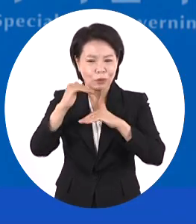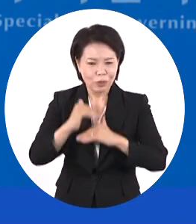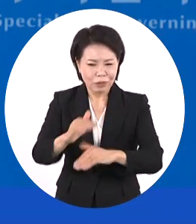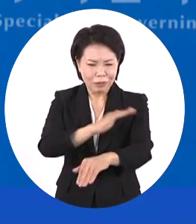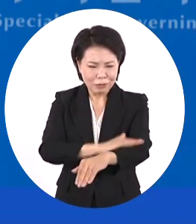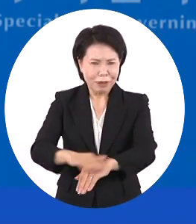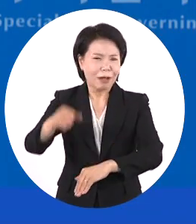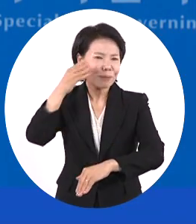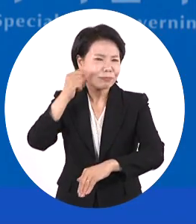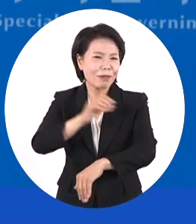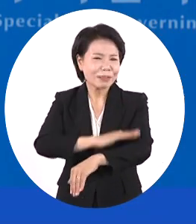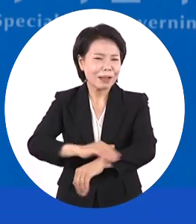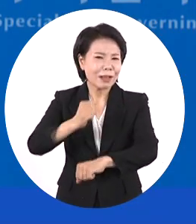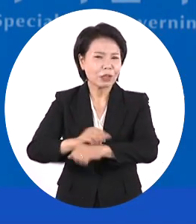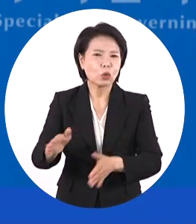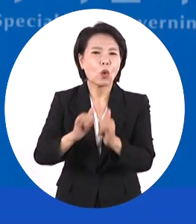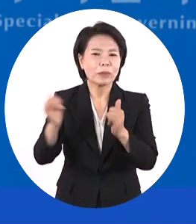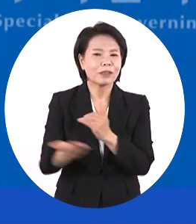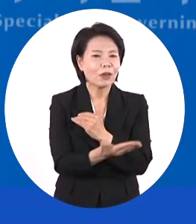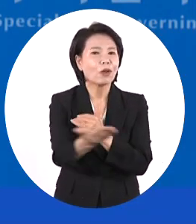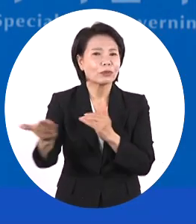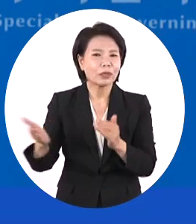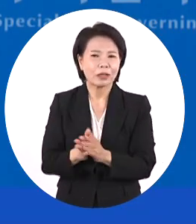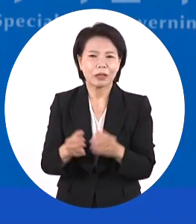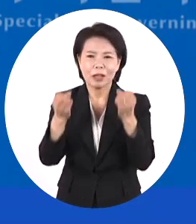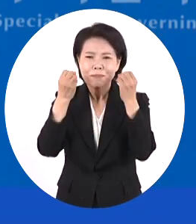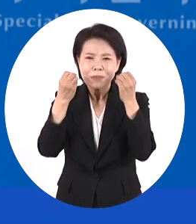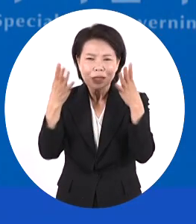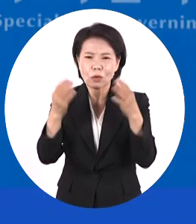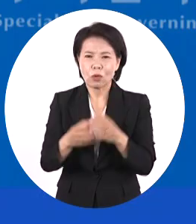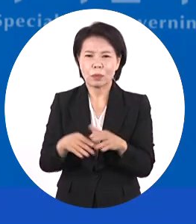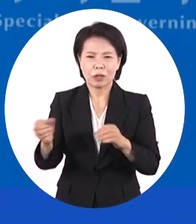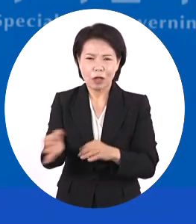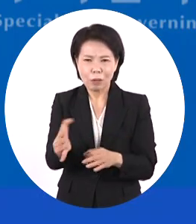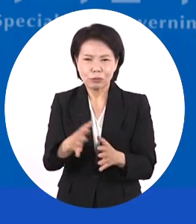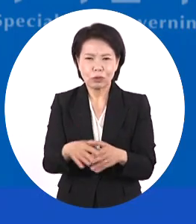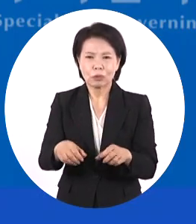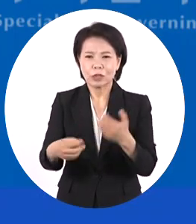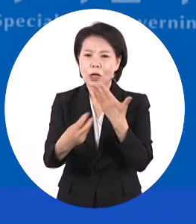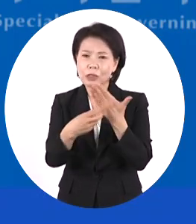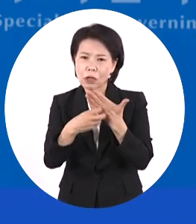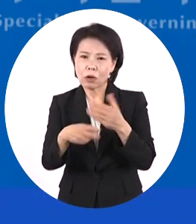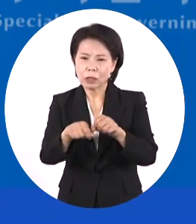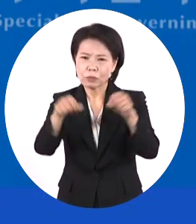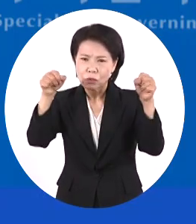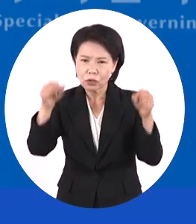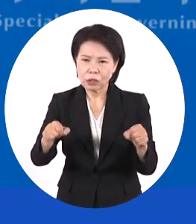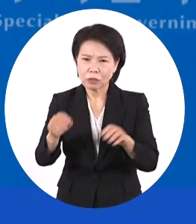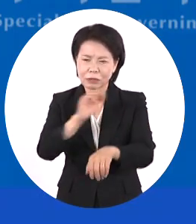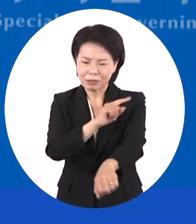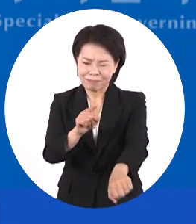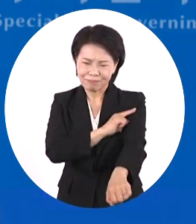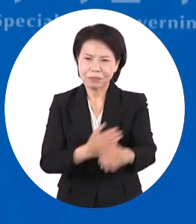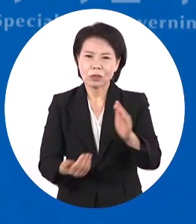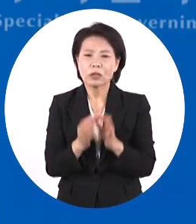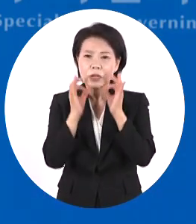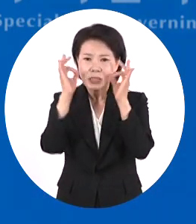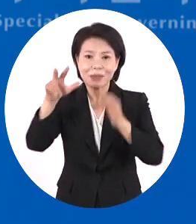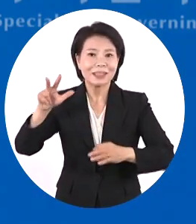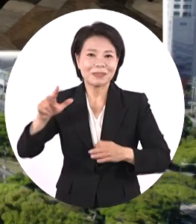꼼꼼히 진행해서 도민 건강을 지키는 새로운 의료체계, 1차 의료체계 혁신 모델이 될 수 있도록 총력을 다해